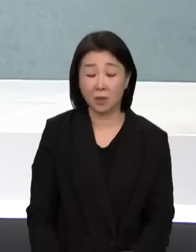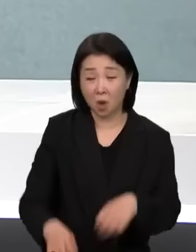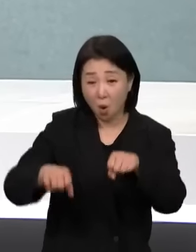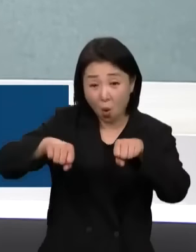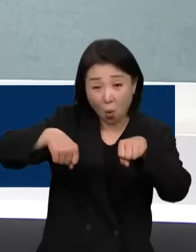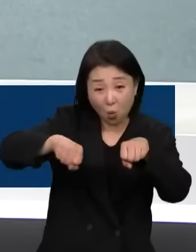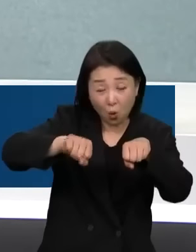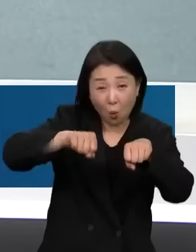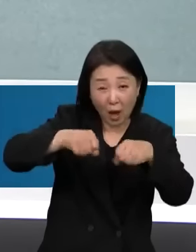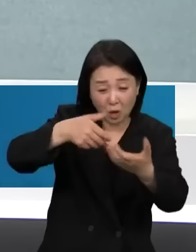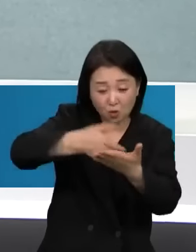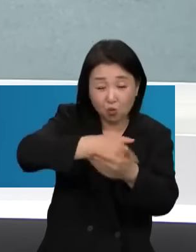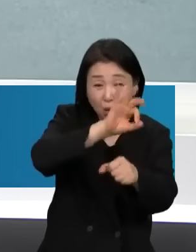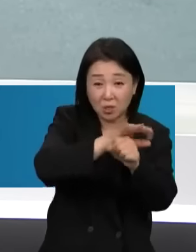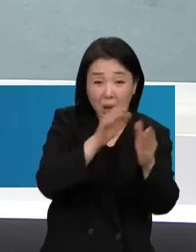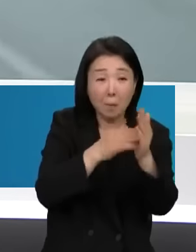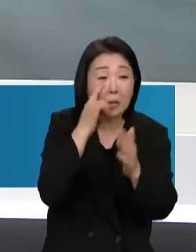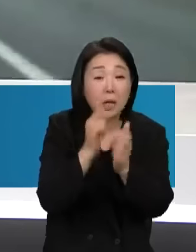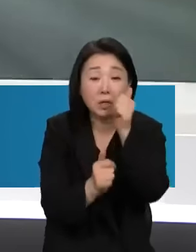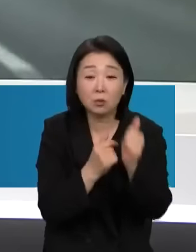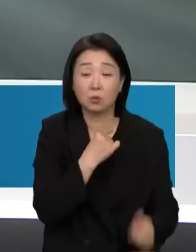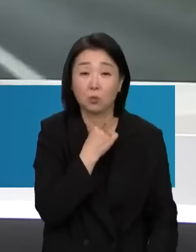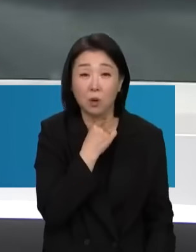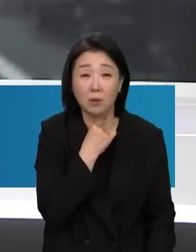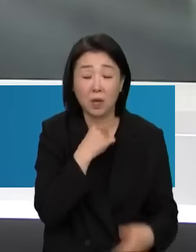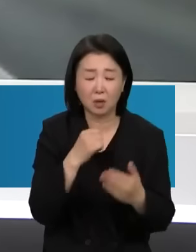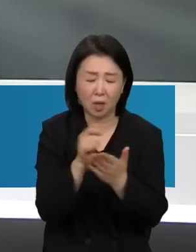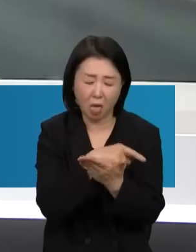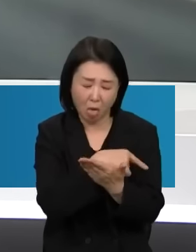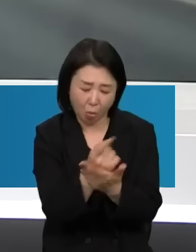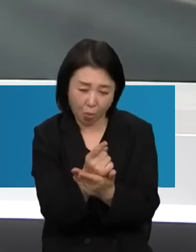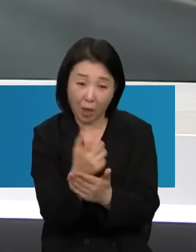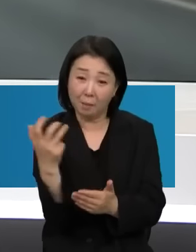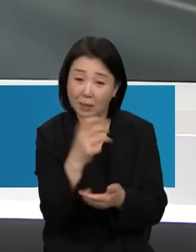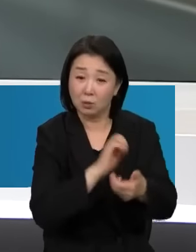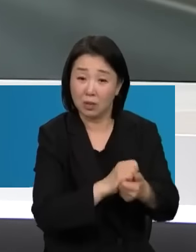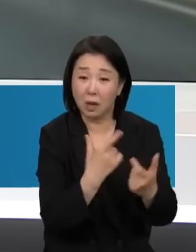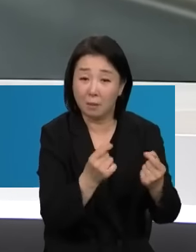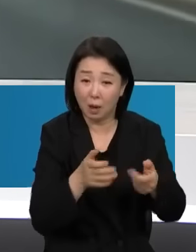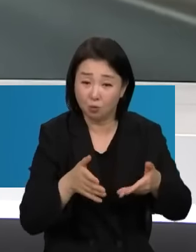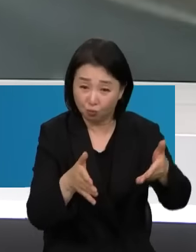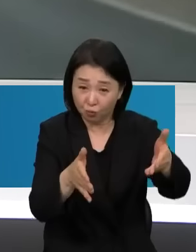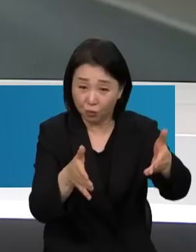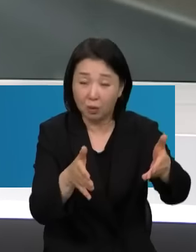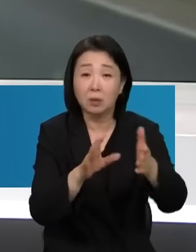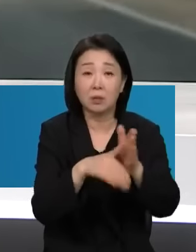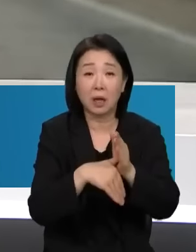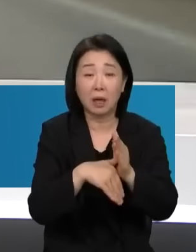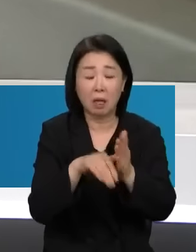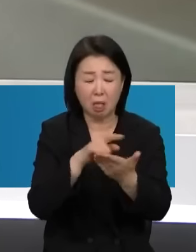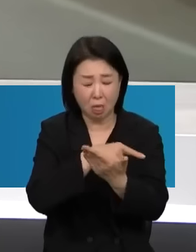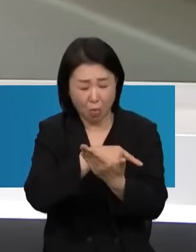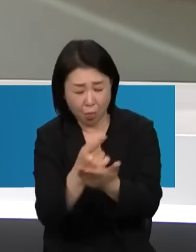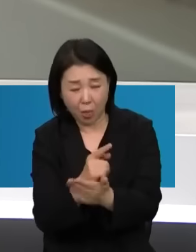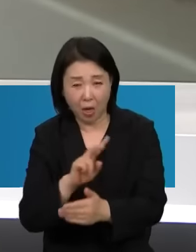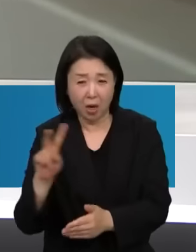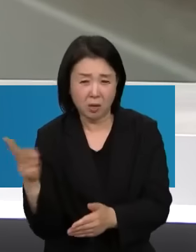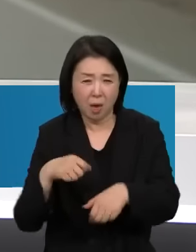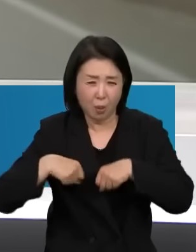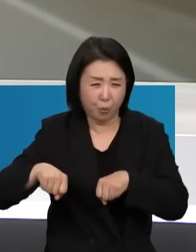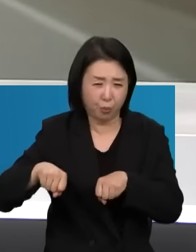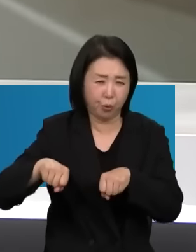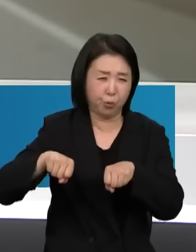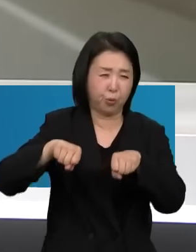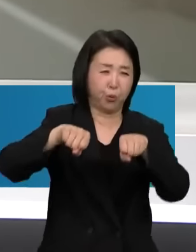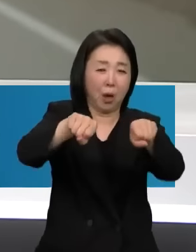중고로 산 오토바이를 시험해 보겠다면서 시속 80km가 제한 속도인 국도에서 시속 200km가 넘는 속도로